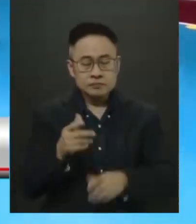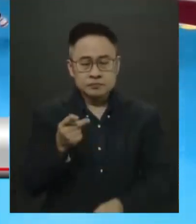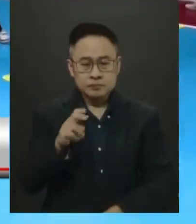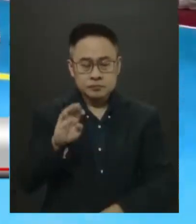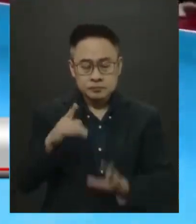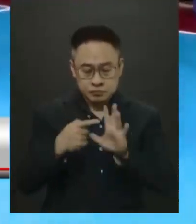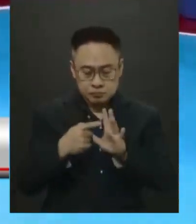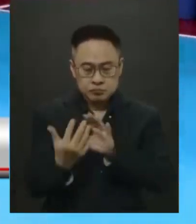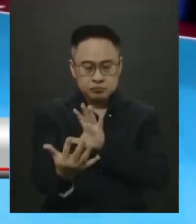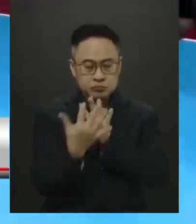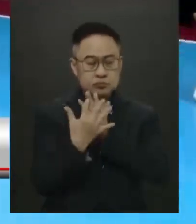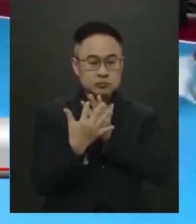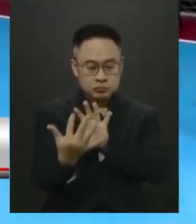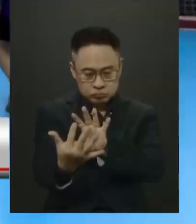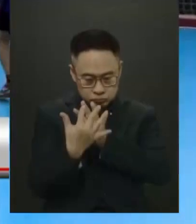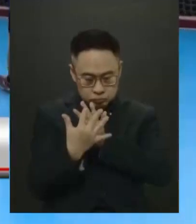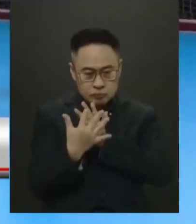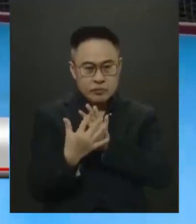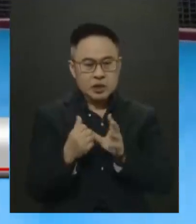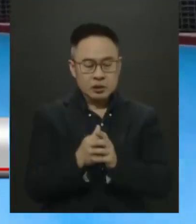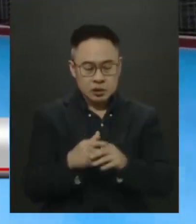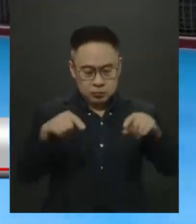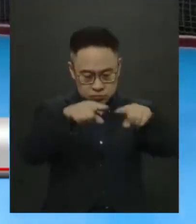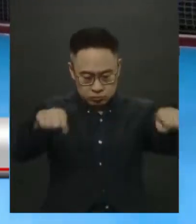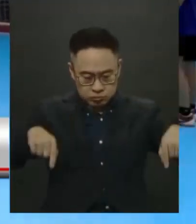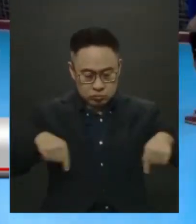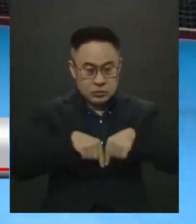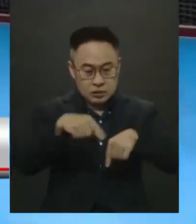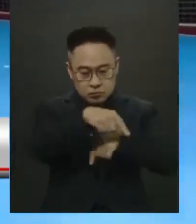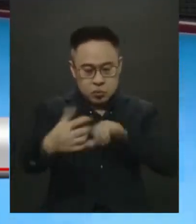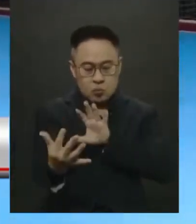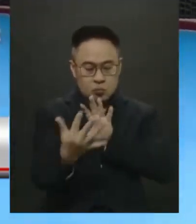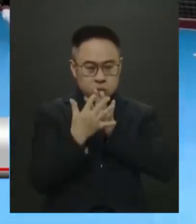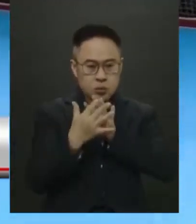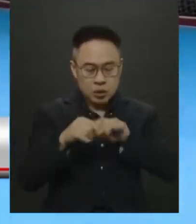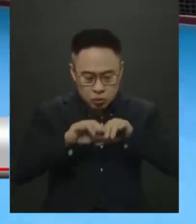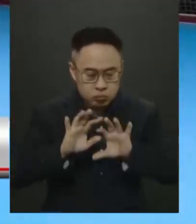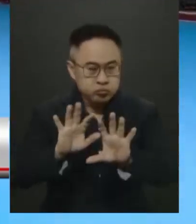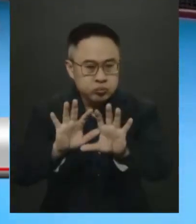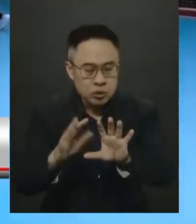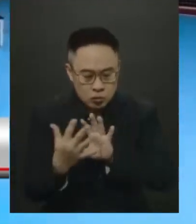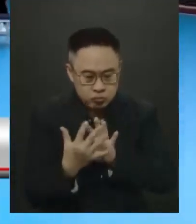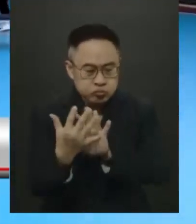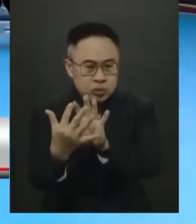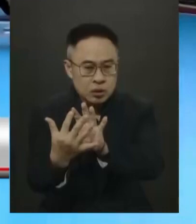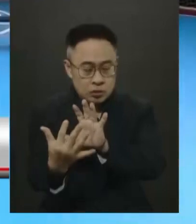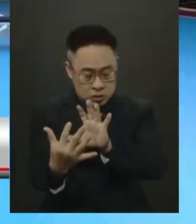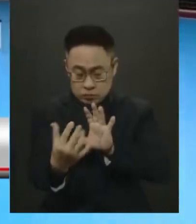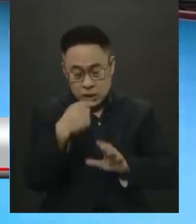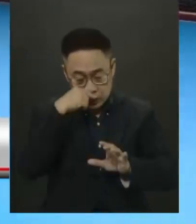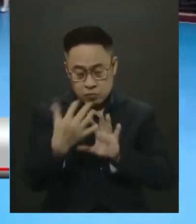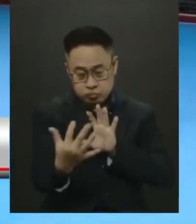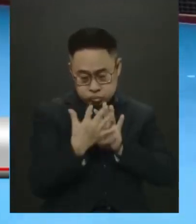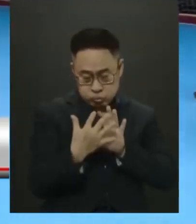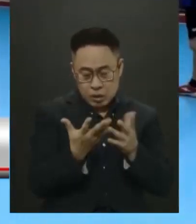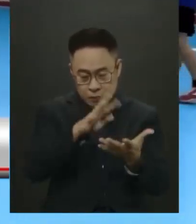ซึ่งเราก็ต้องทำให้ได้ดีกว่าเดิมต้องพาบอลขึ้นไปข้างหน้าให้เร็วที่สุดนะครับนี่เป็นบทสัมภาษณ์ของเจ้าอ